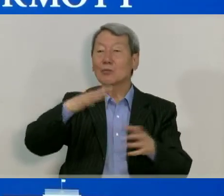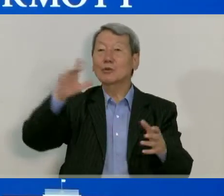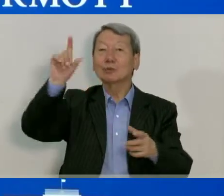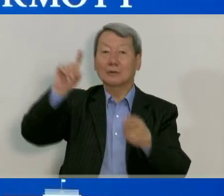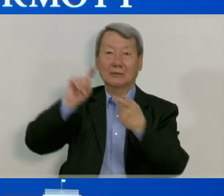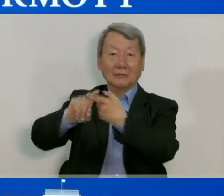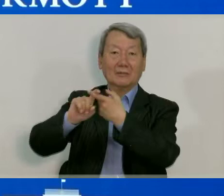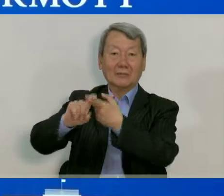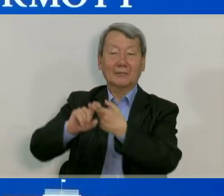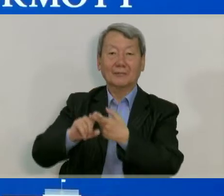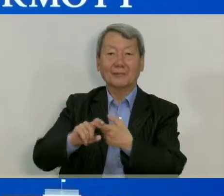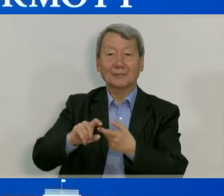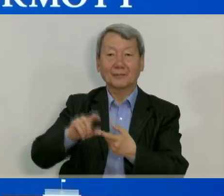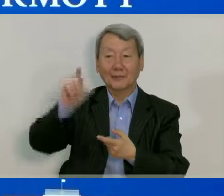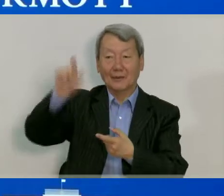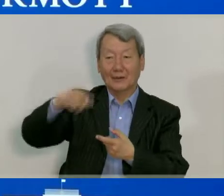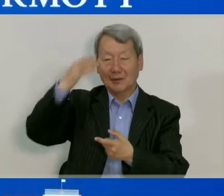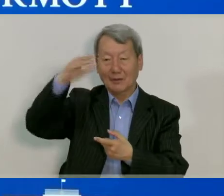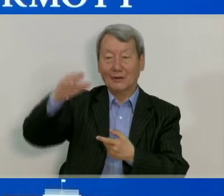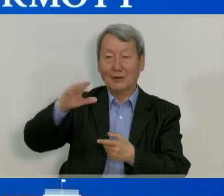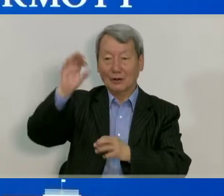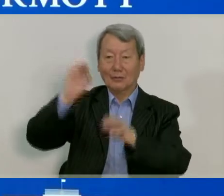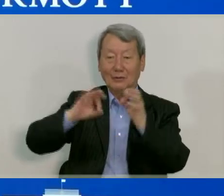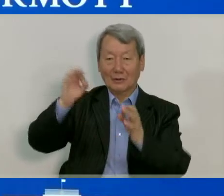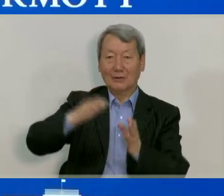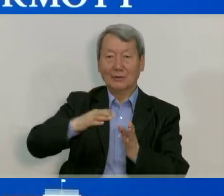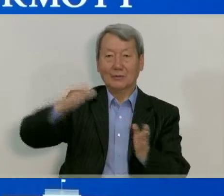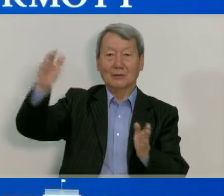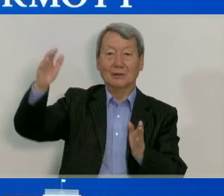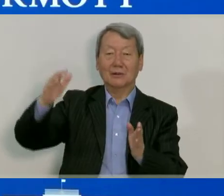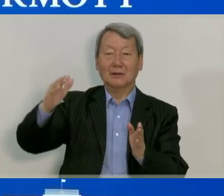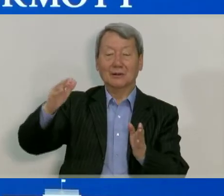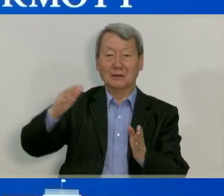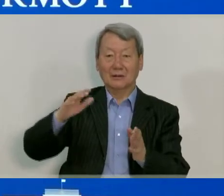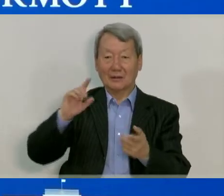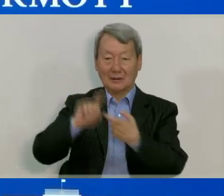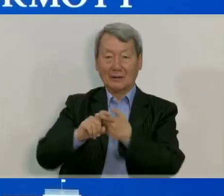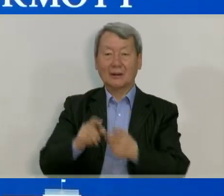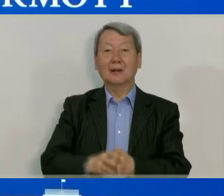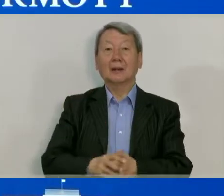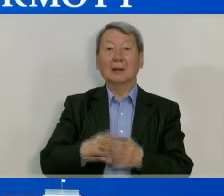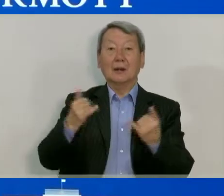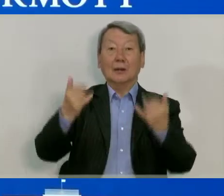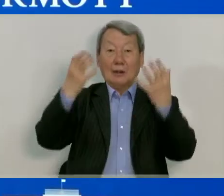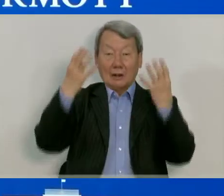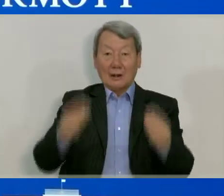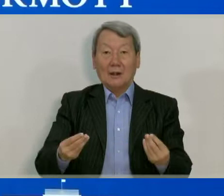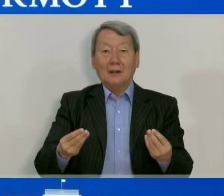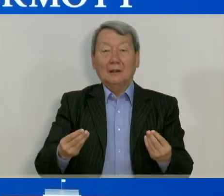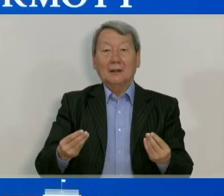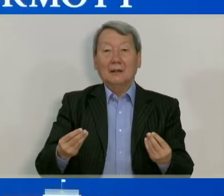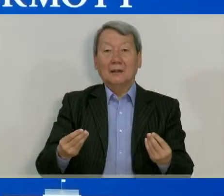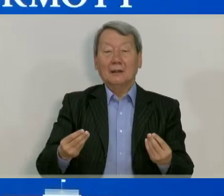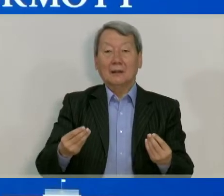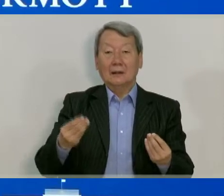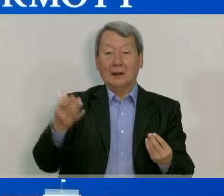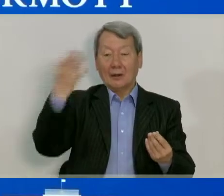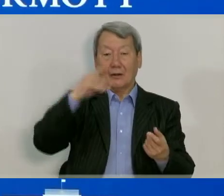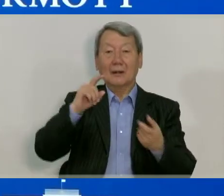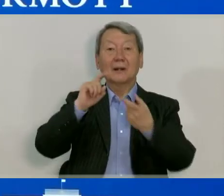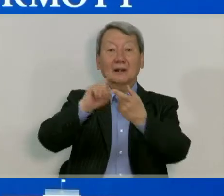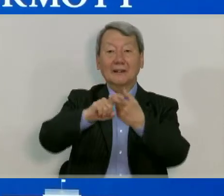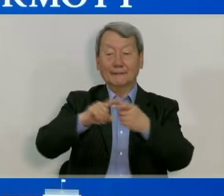калып ушул немеге процесске айланып калышты. Бүгүнкү ушу бир аз